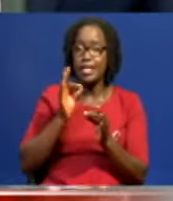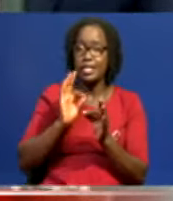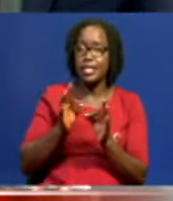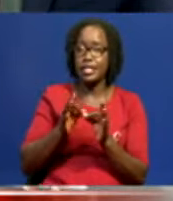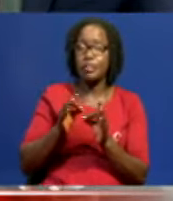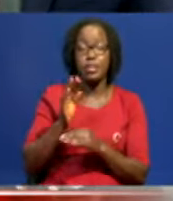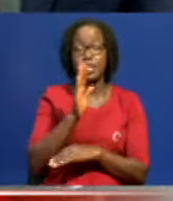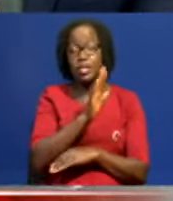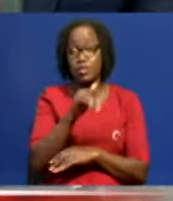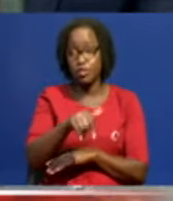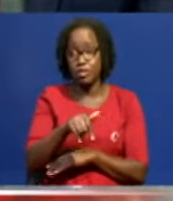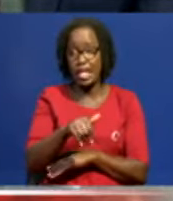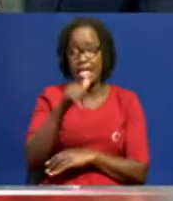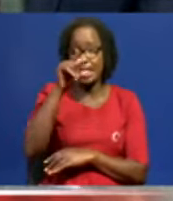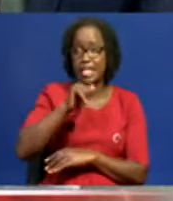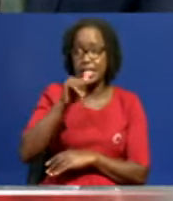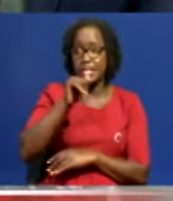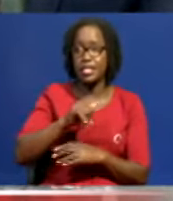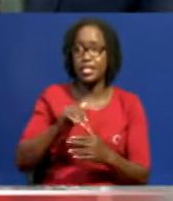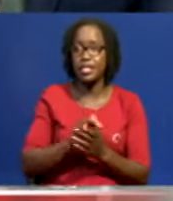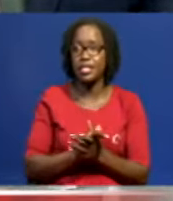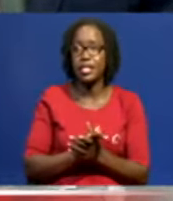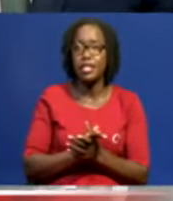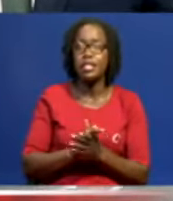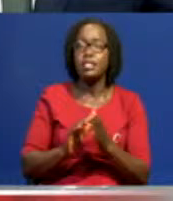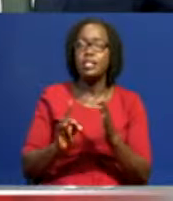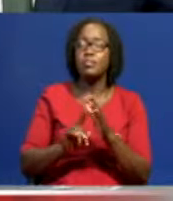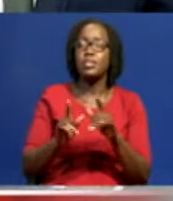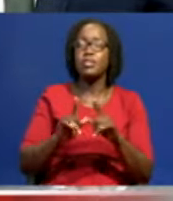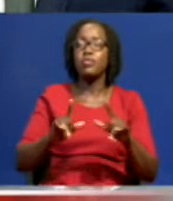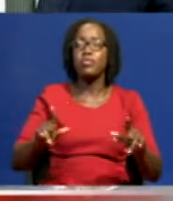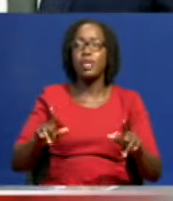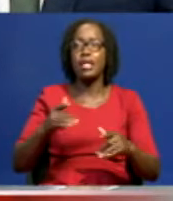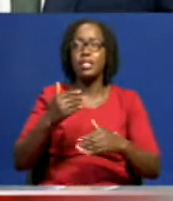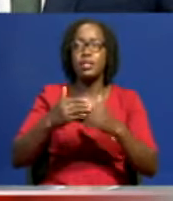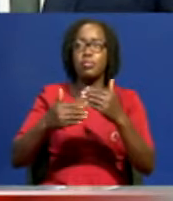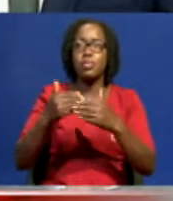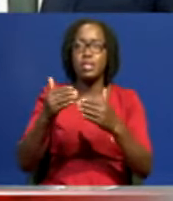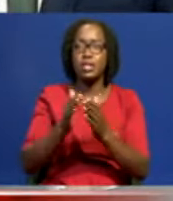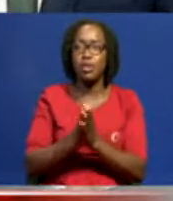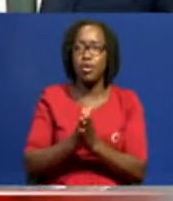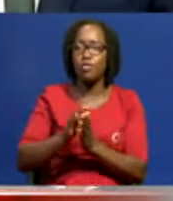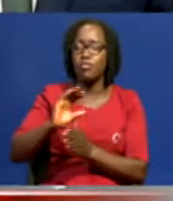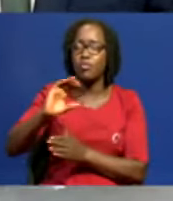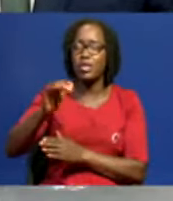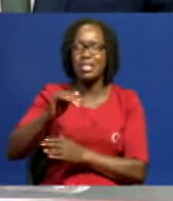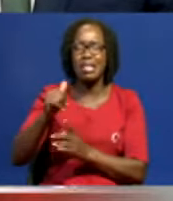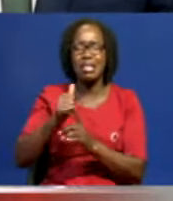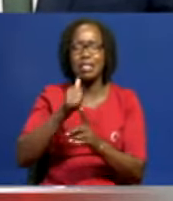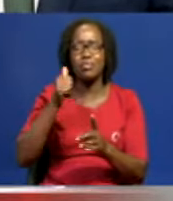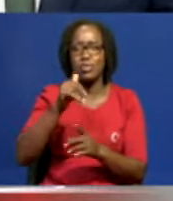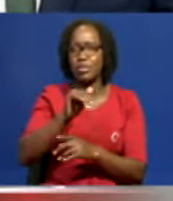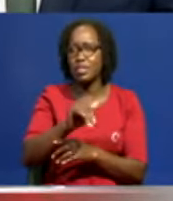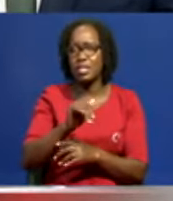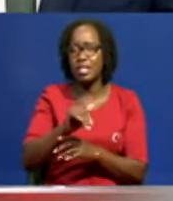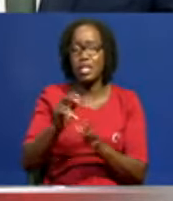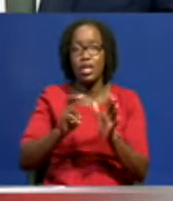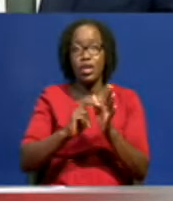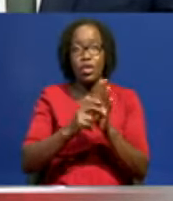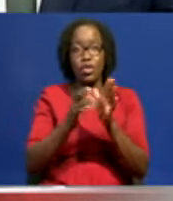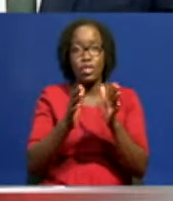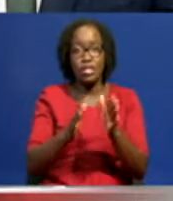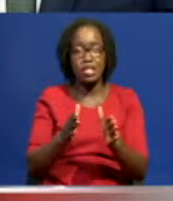jioni ya leo ni Lensa Odingo. Karibu. Wizara ya Ardhi, Ujenzi na Ustawi wa Miji imekanusha madai kuwa